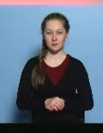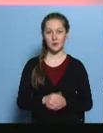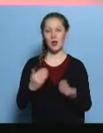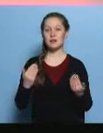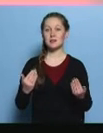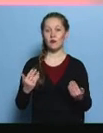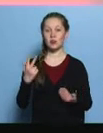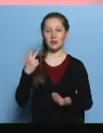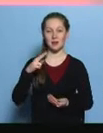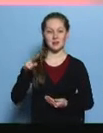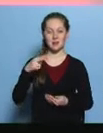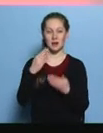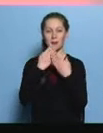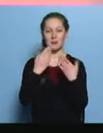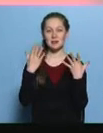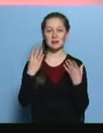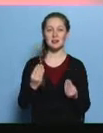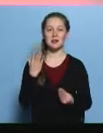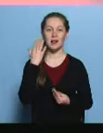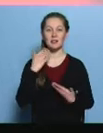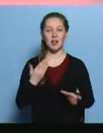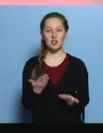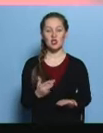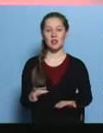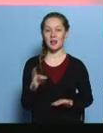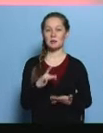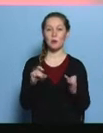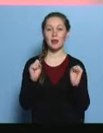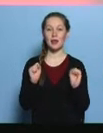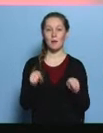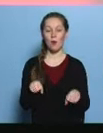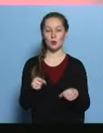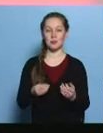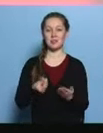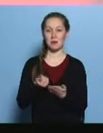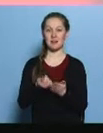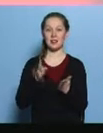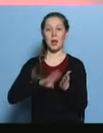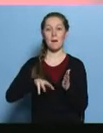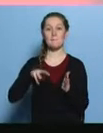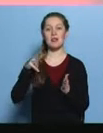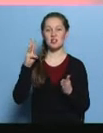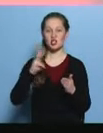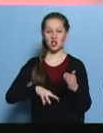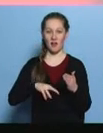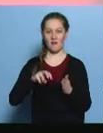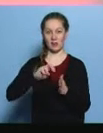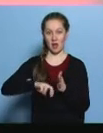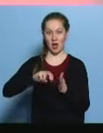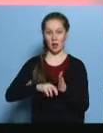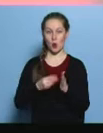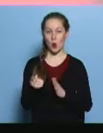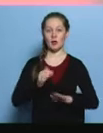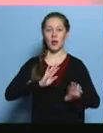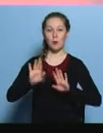Сегодня, 3 декабря, последний день, когда жители республики еще могут оплатить налоги без штрафов. Речь идет о налогах на имущество,